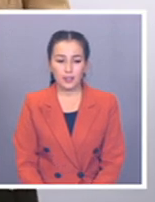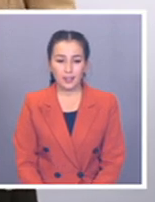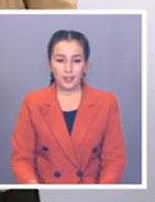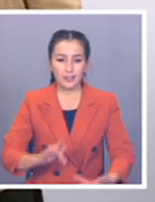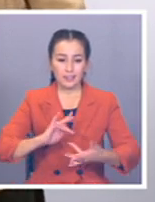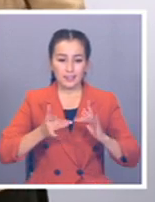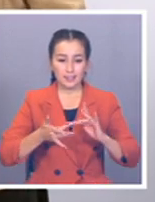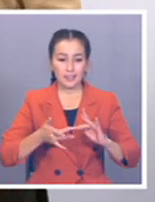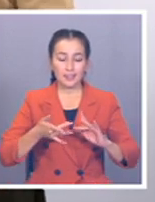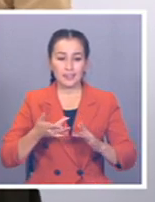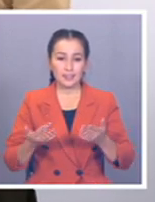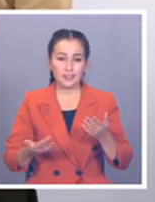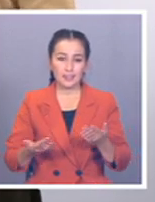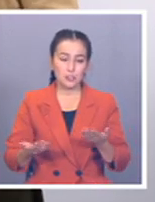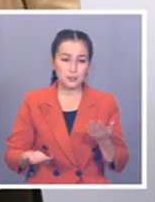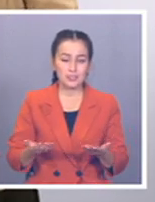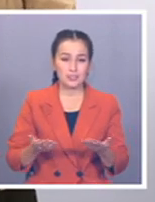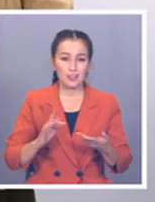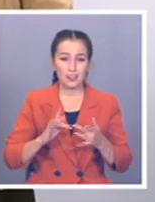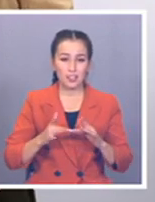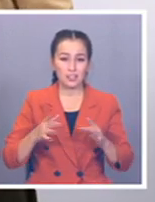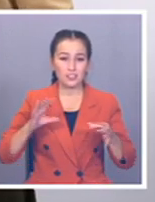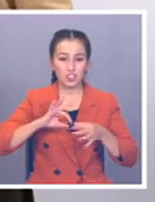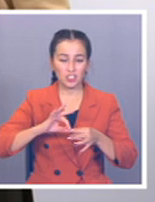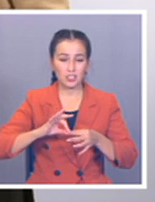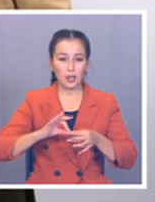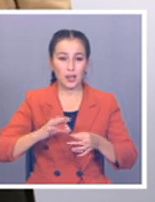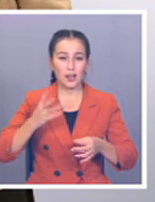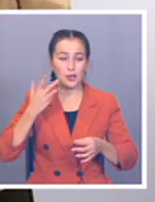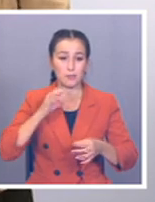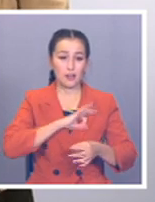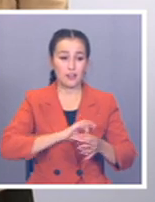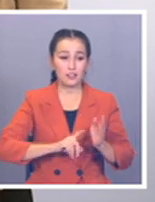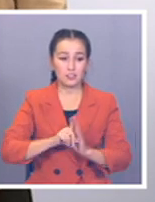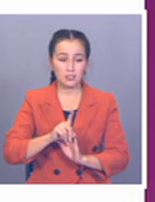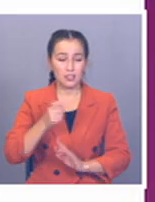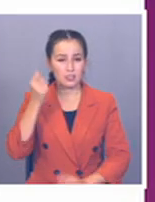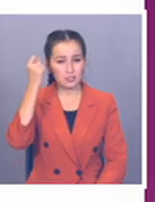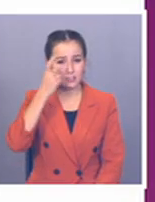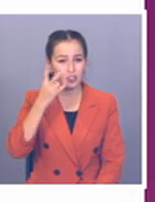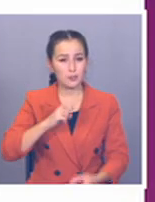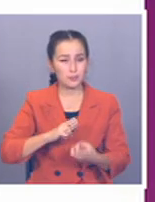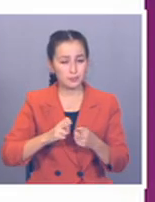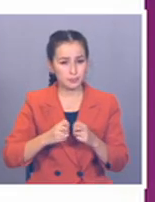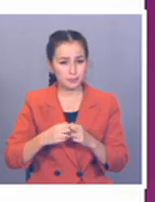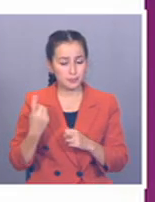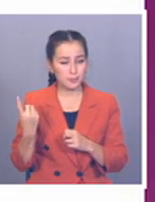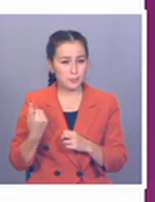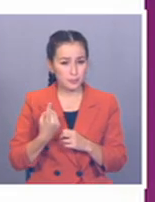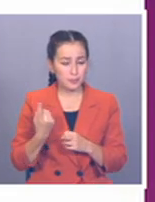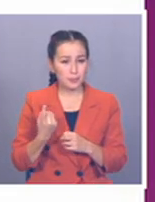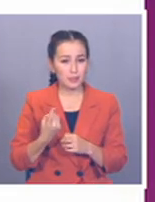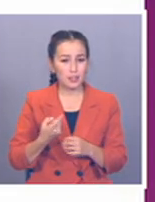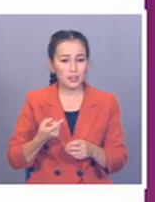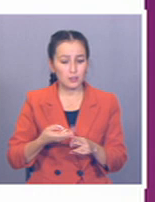Интернетті немесе әлеуметтік желіні пайдаланбас бұрын мына мәселелерді анықтап алыңыз. Бірінші, дәл